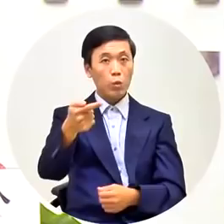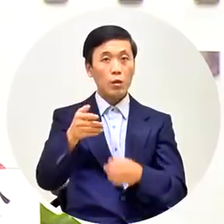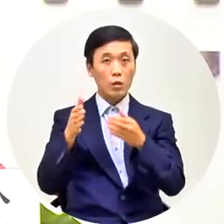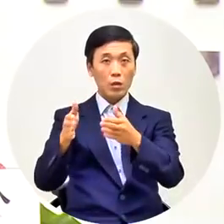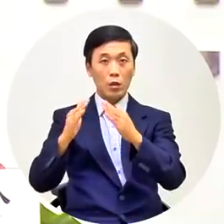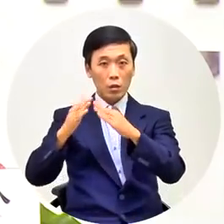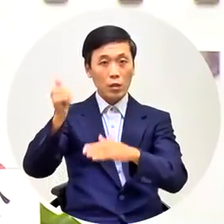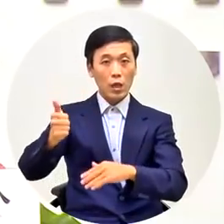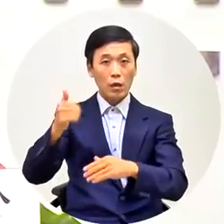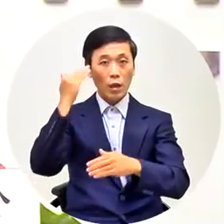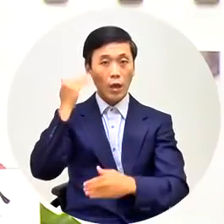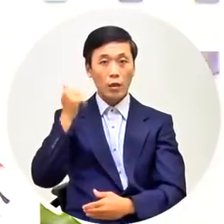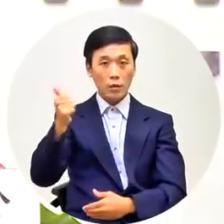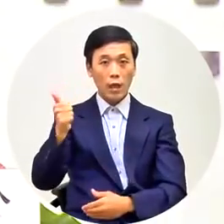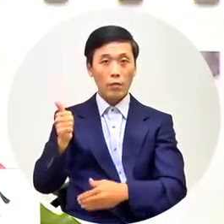吼、